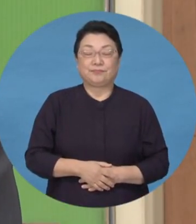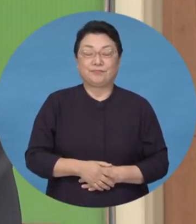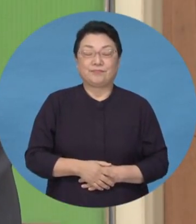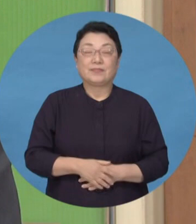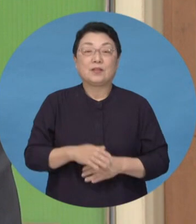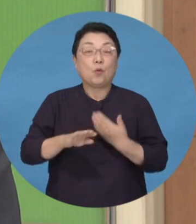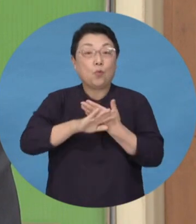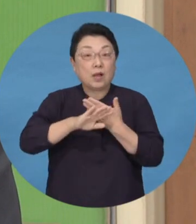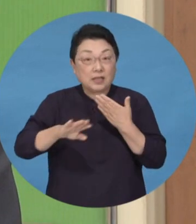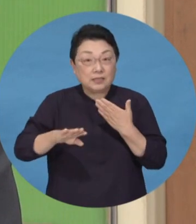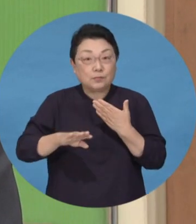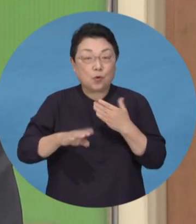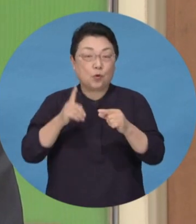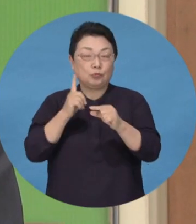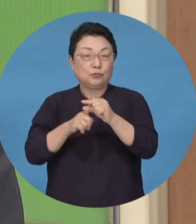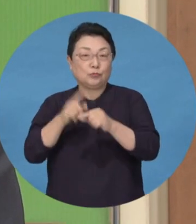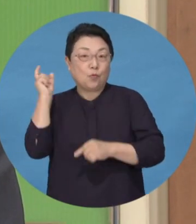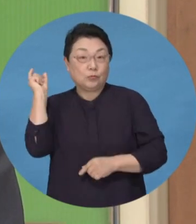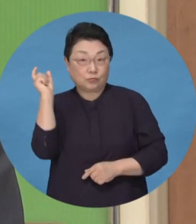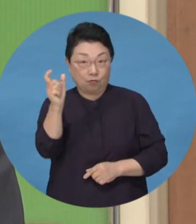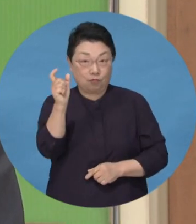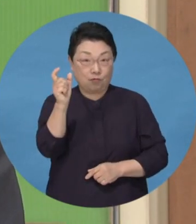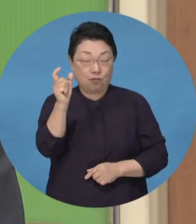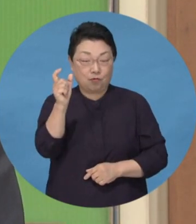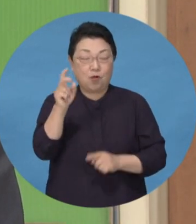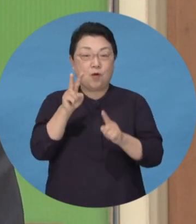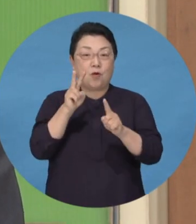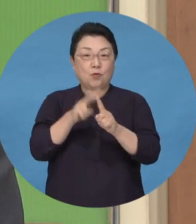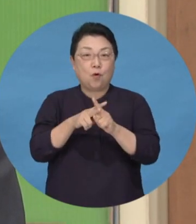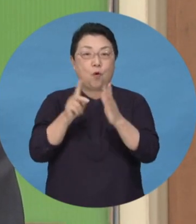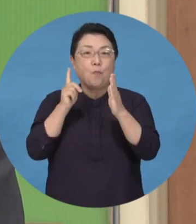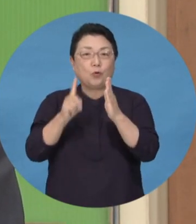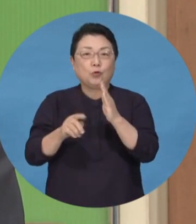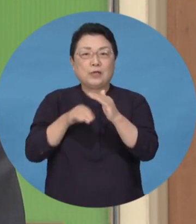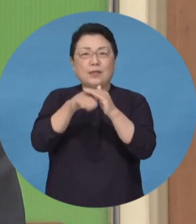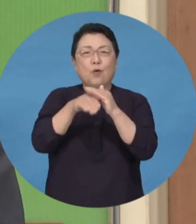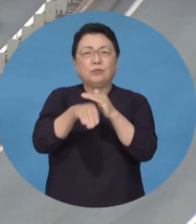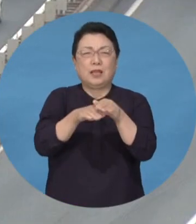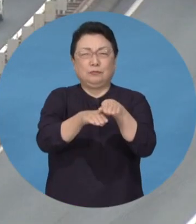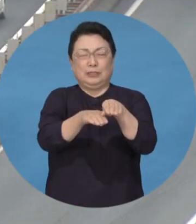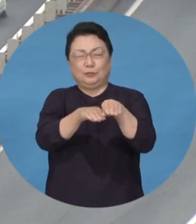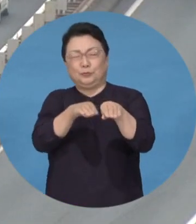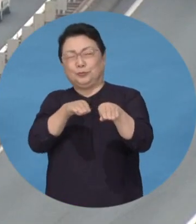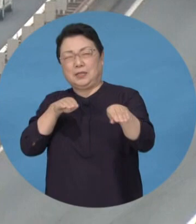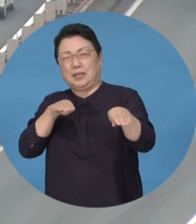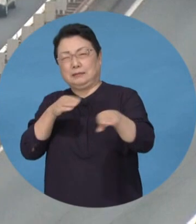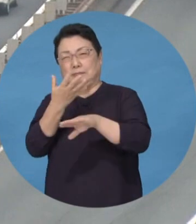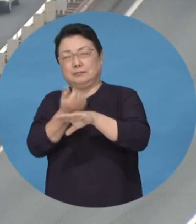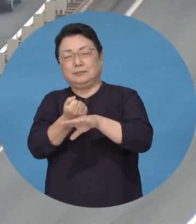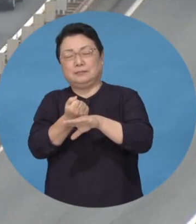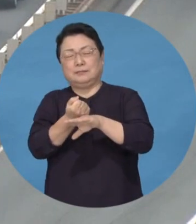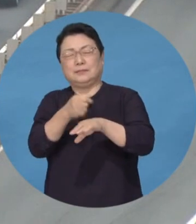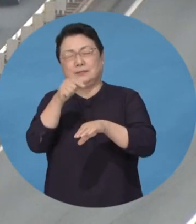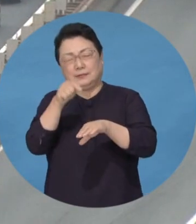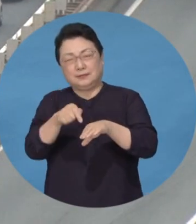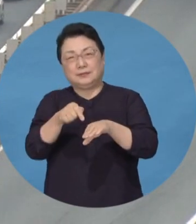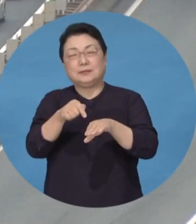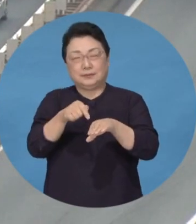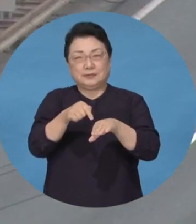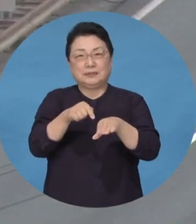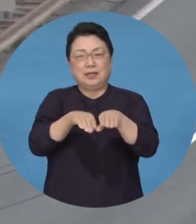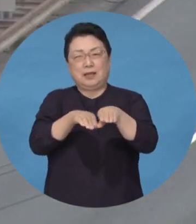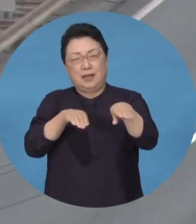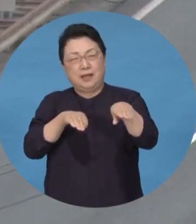あのその他にもあの中央ど小仏トンネルが大変渋滞しますのでここはの引き続きしっかりと